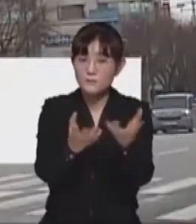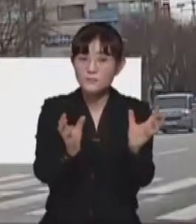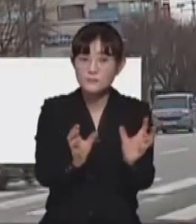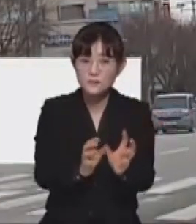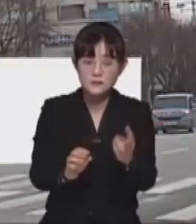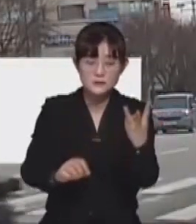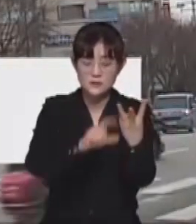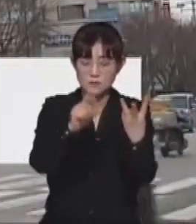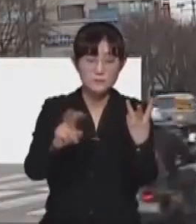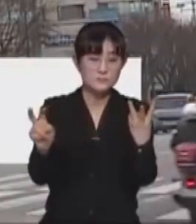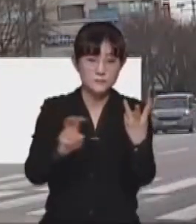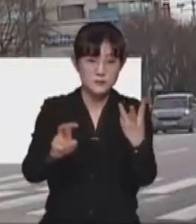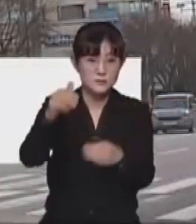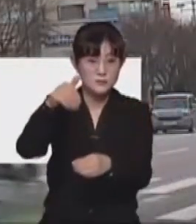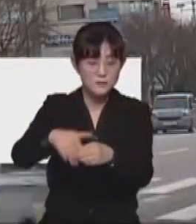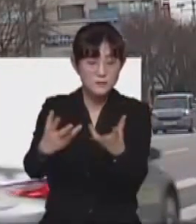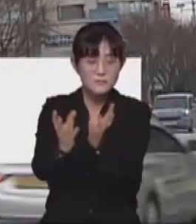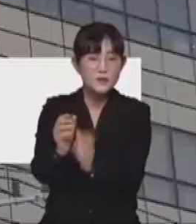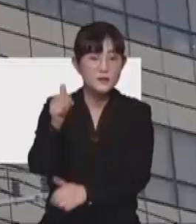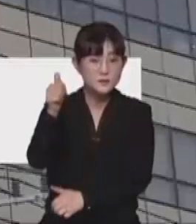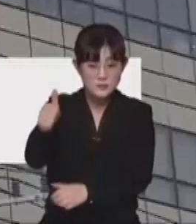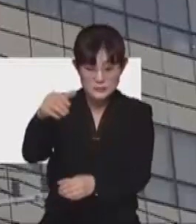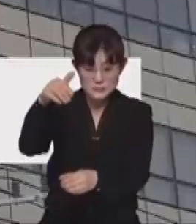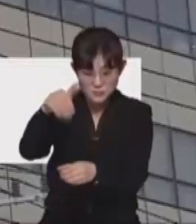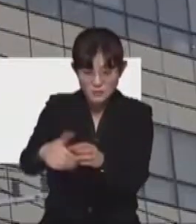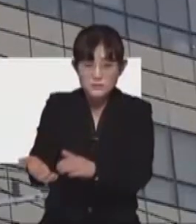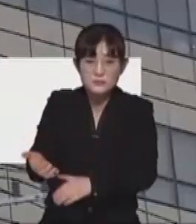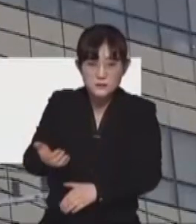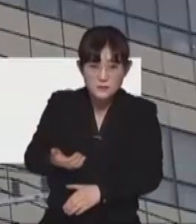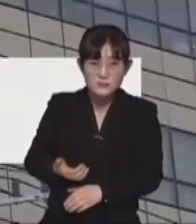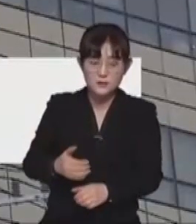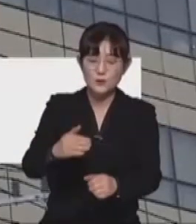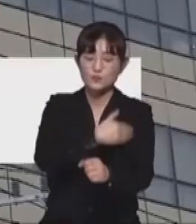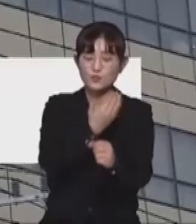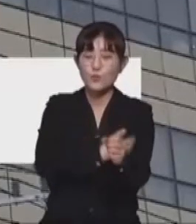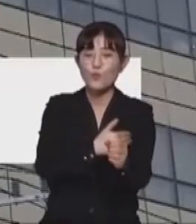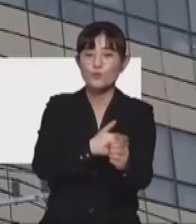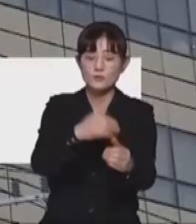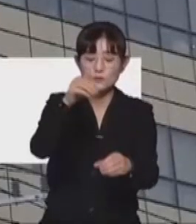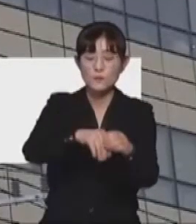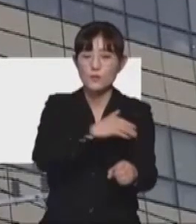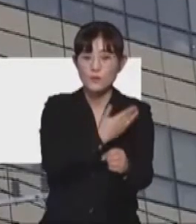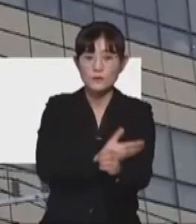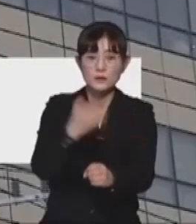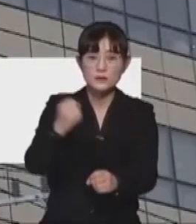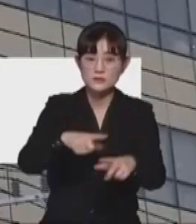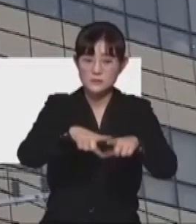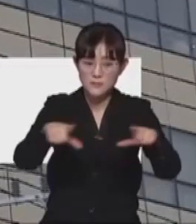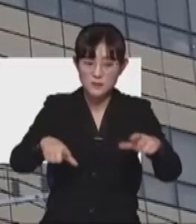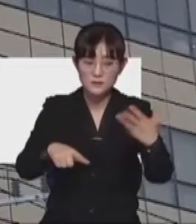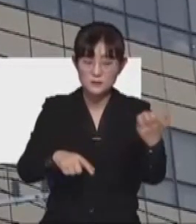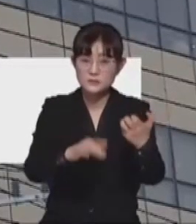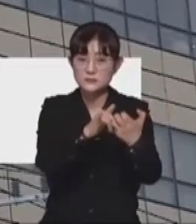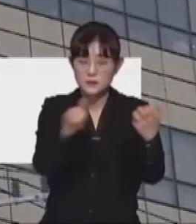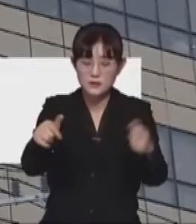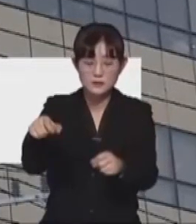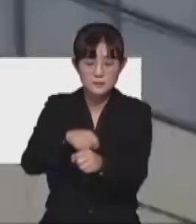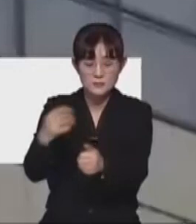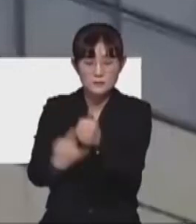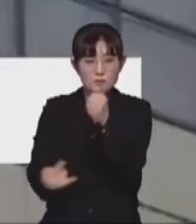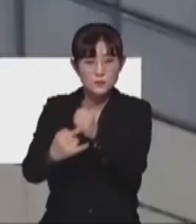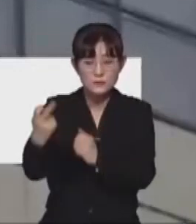달 20일 열리는 상공회의소 회장 선거에 앞서 투표권을 갖는 일반 의원 80명, 특별의원 12명을 뽑기